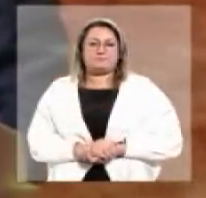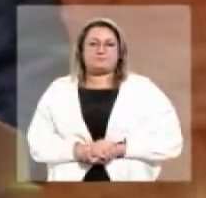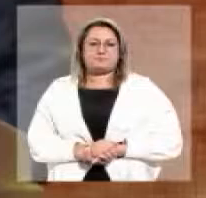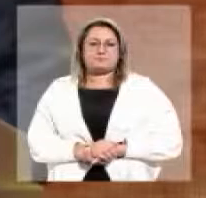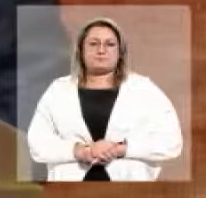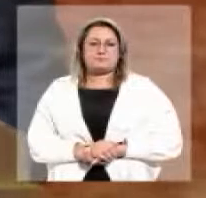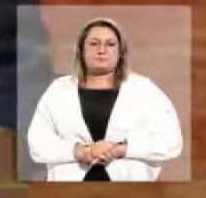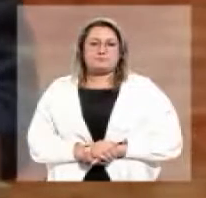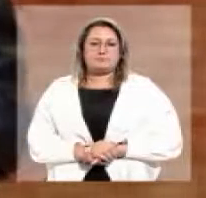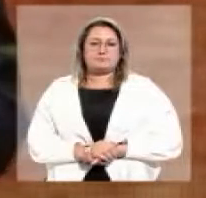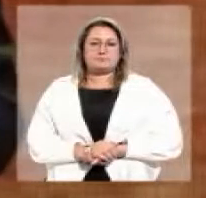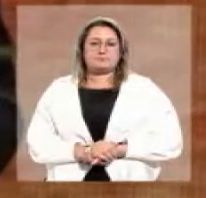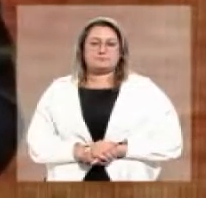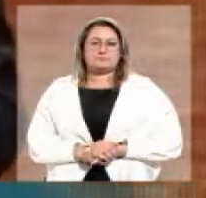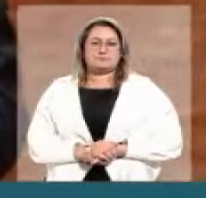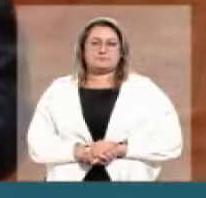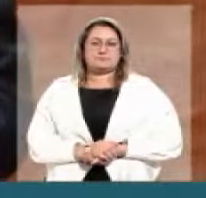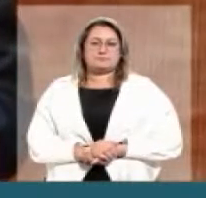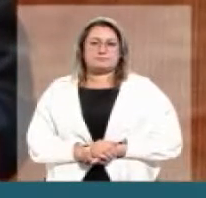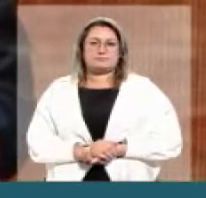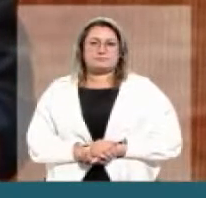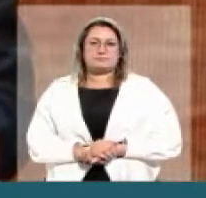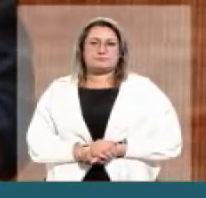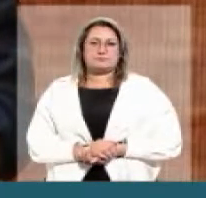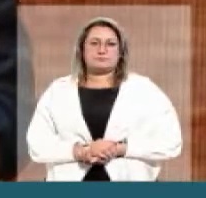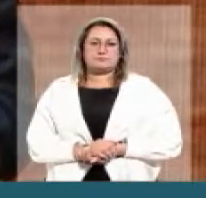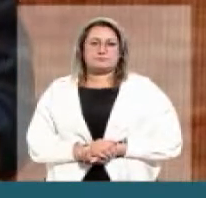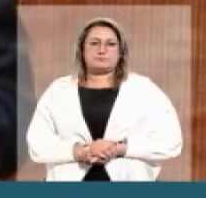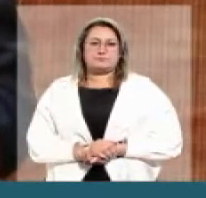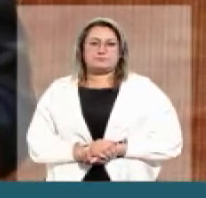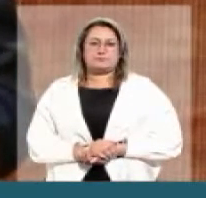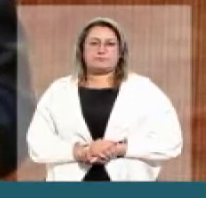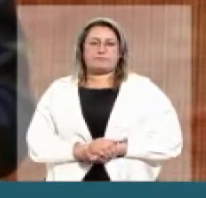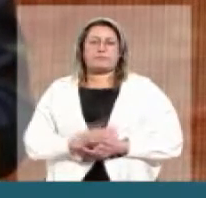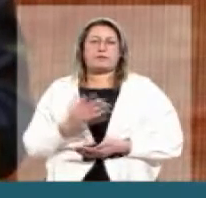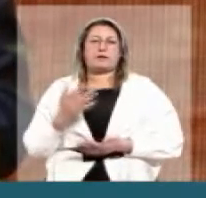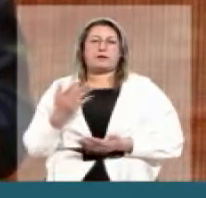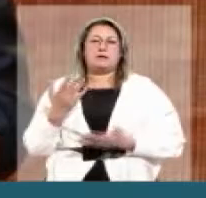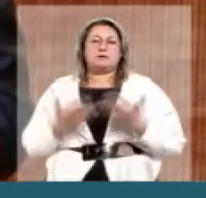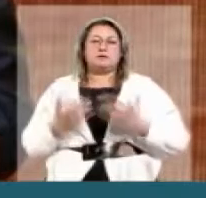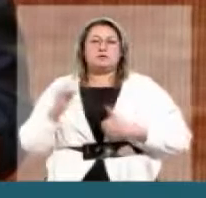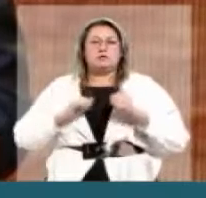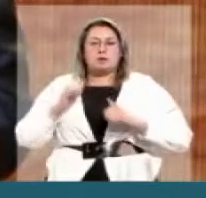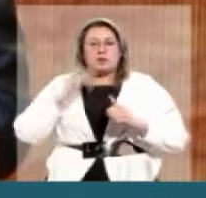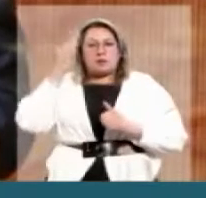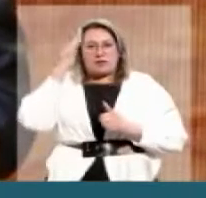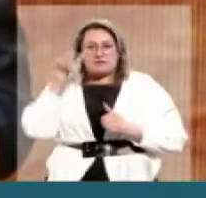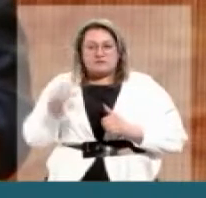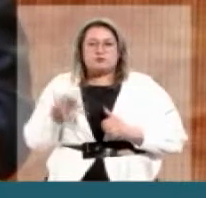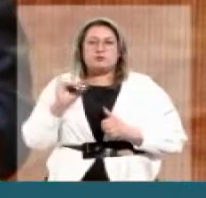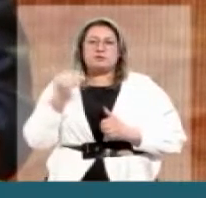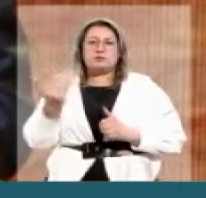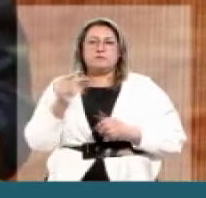халқымызда ұстаз талантты болса, шәкірті талапты болады деген дана сөз бар. Сіздер табанды еңбектеріңізбен,